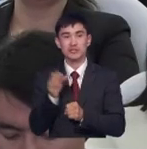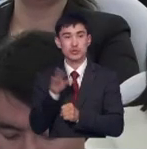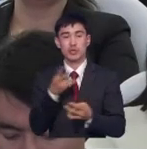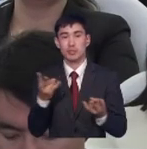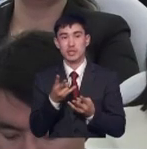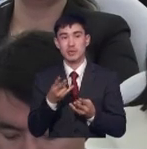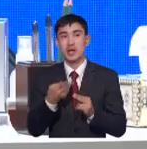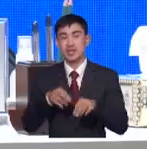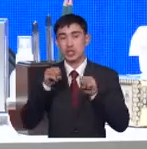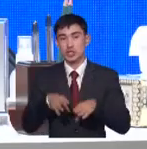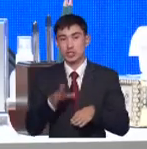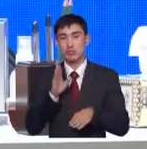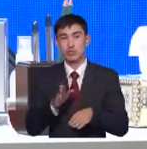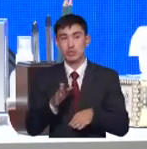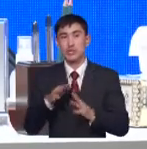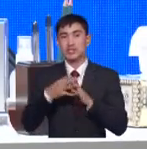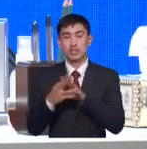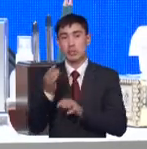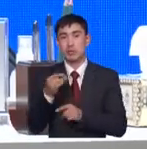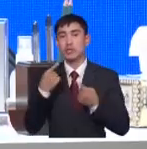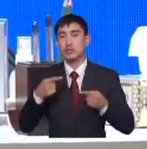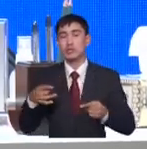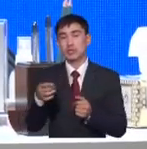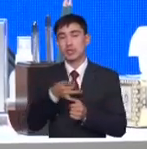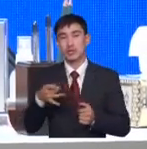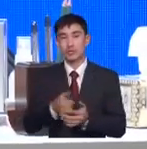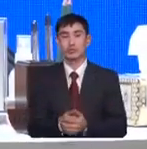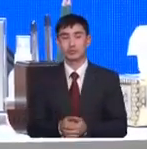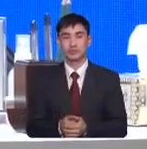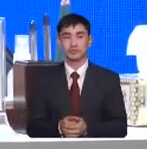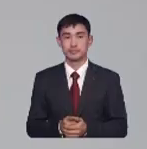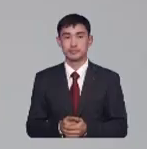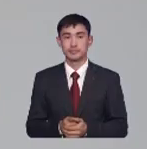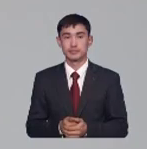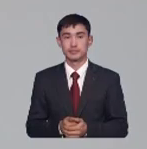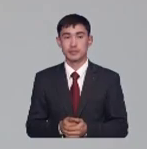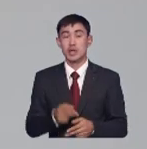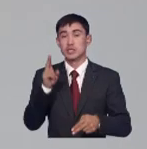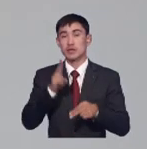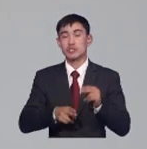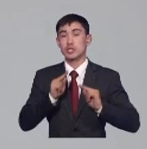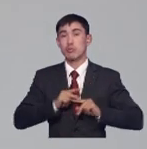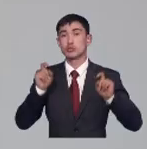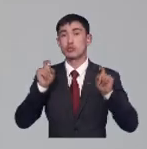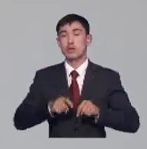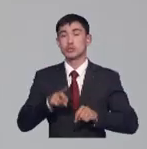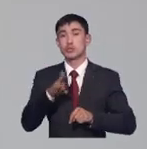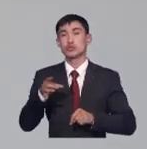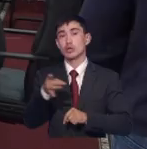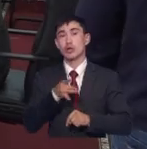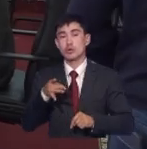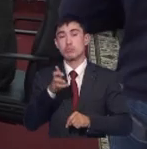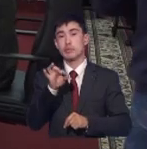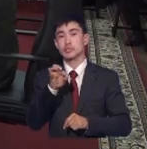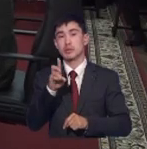необходимое это решение касается не только сила балпык пи но и ряда других районов области в завершение рабочей поездки в коксуский район